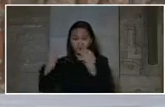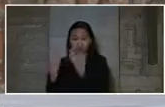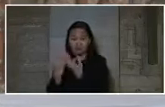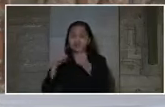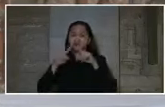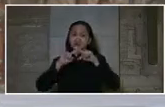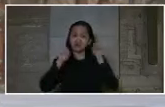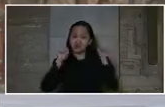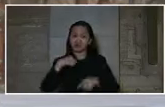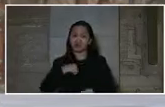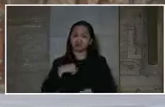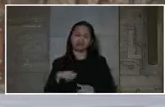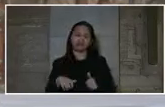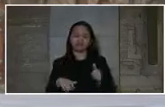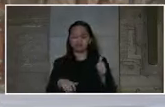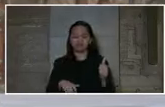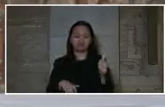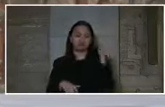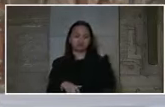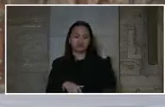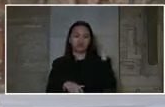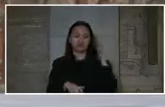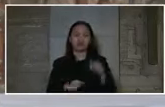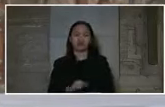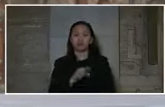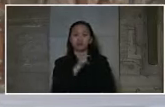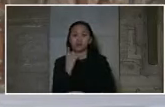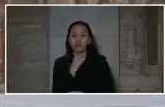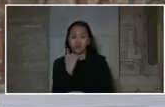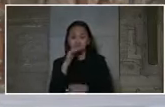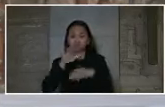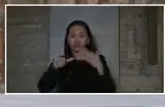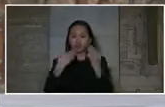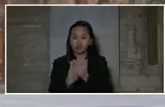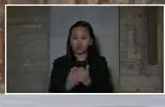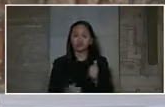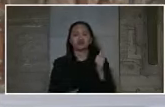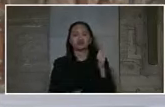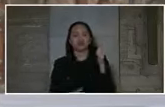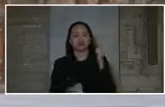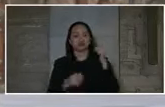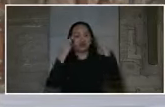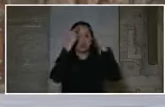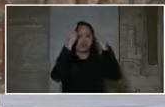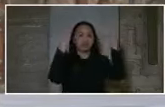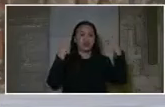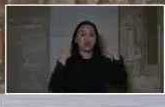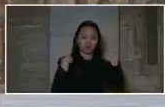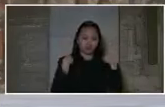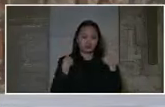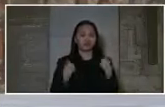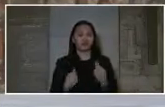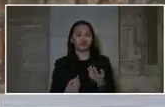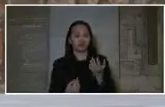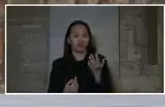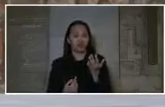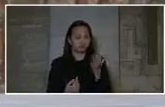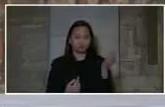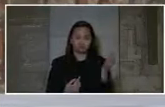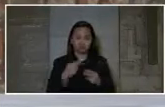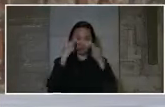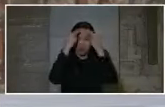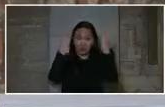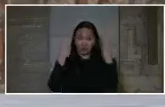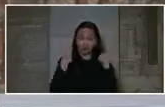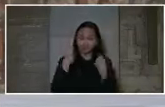Eh, pero tinalikuran ko na yon. Tinalikuran na yun ng mga pari, tinalikuran na rin ng mga madre. Yung mga madre ito, magaganda naman,